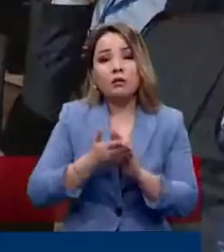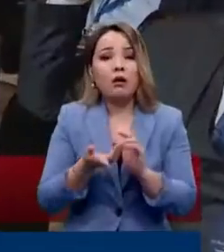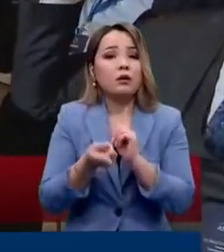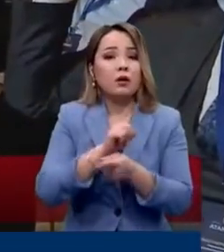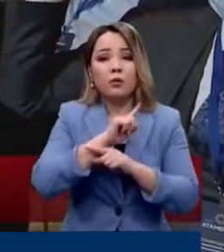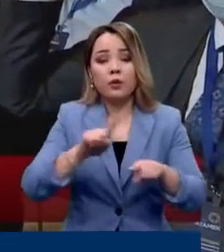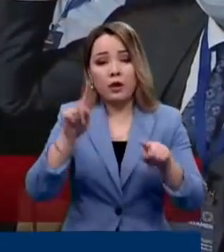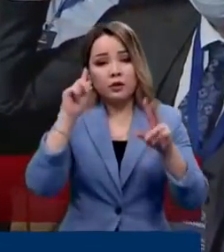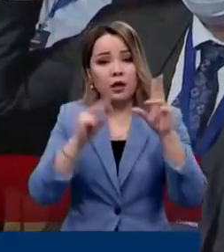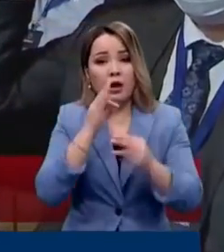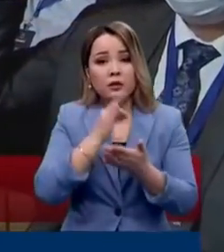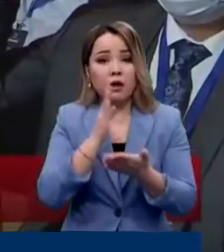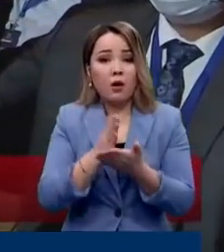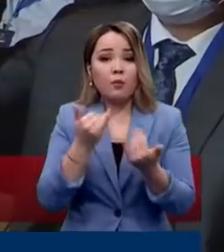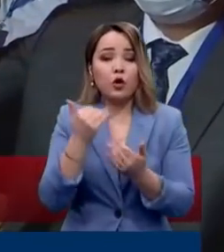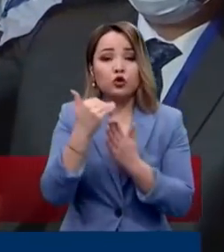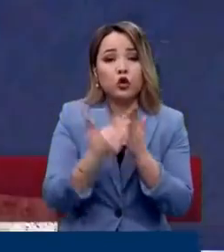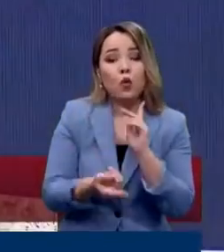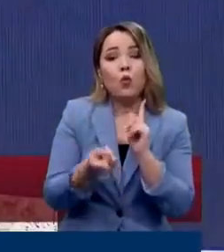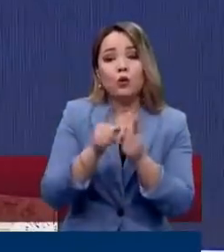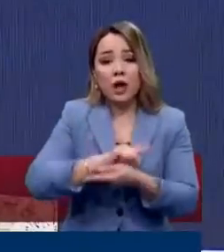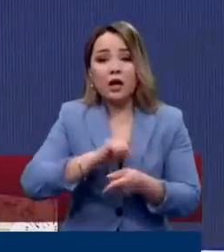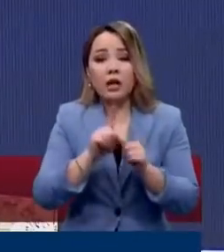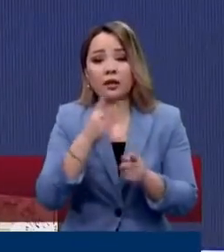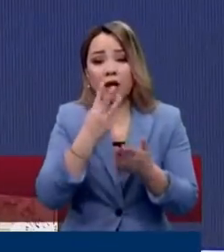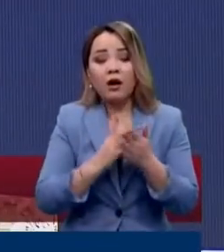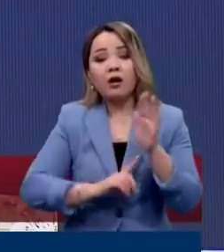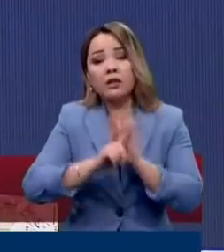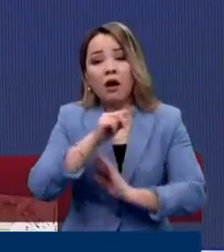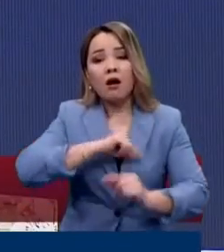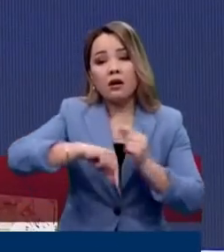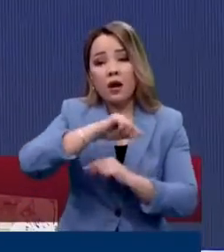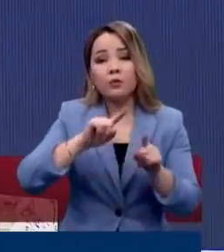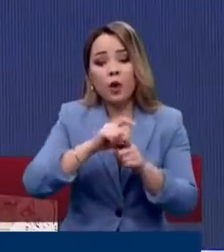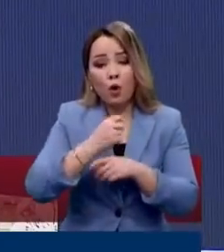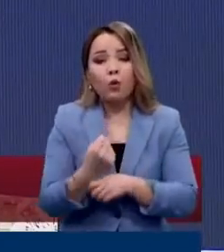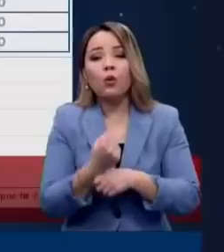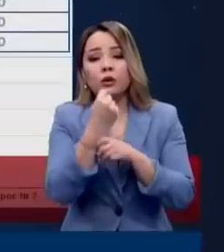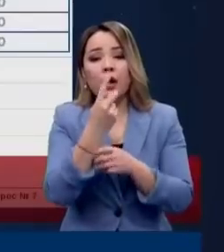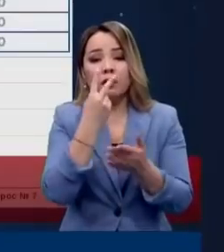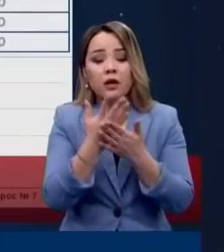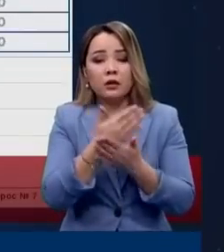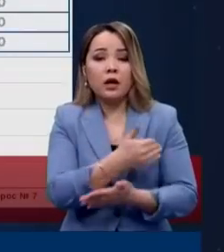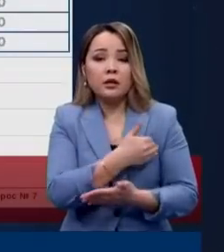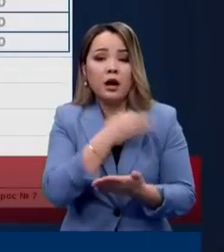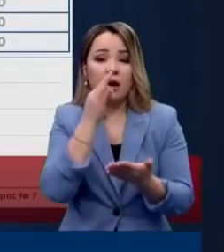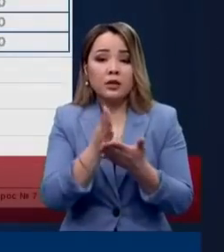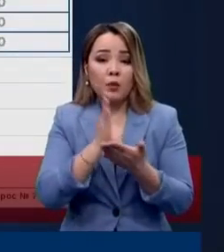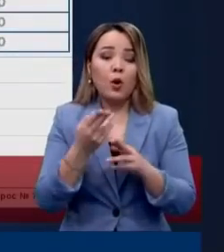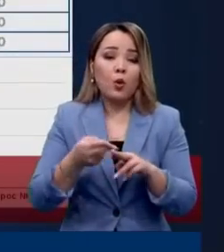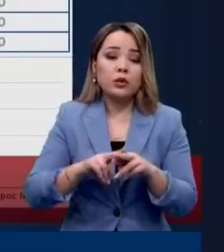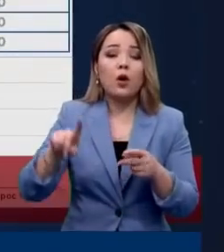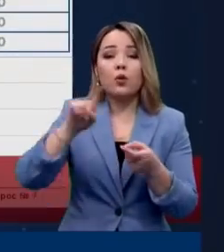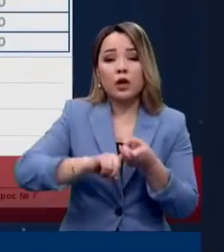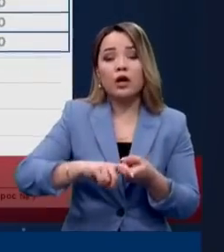деп есептейді. Бастысы, жүйелі өзгерістер ең алдымен кәсіпкерлерден қолдау тапса екен деген тілектері бар. Осы